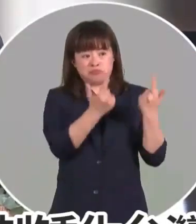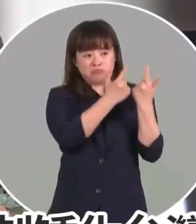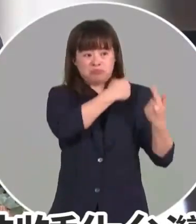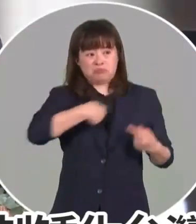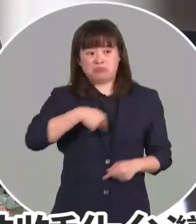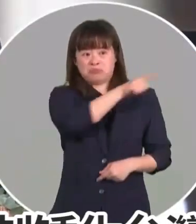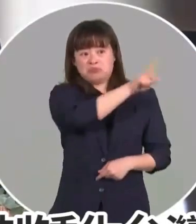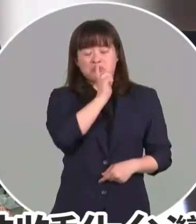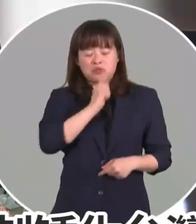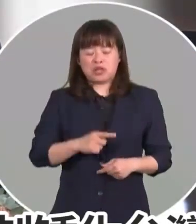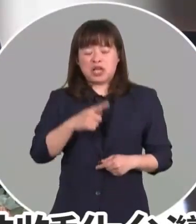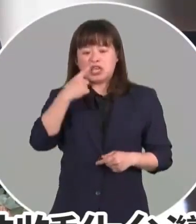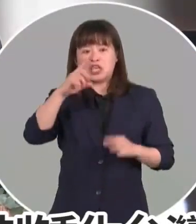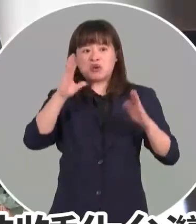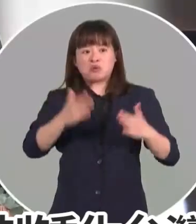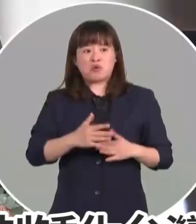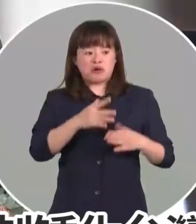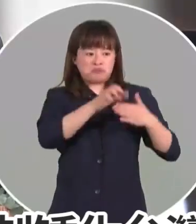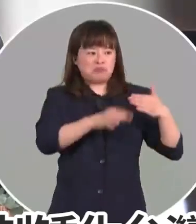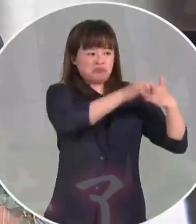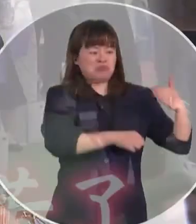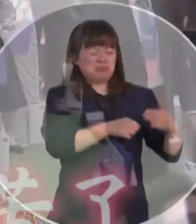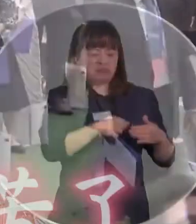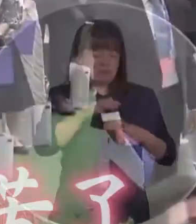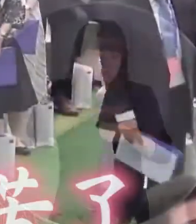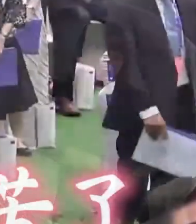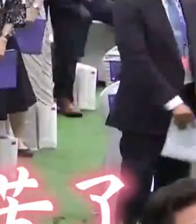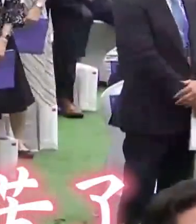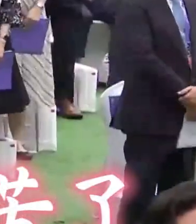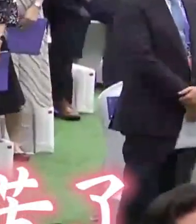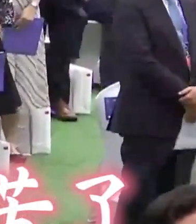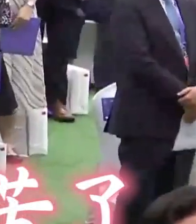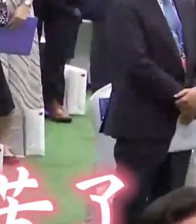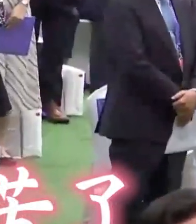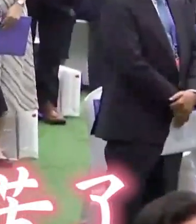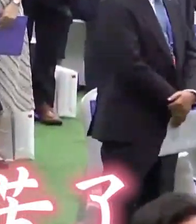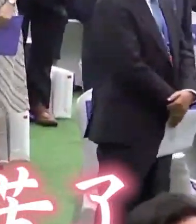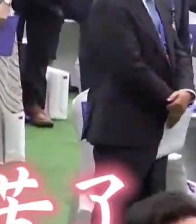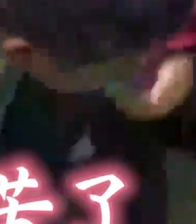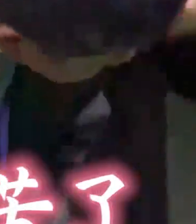当局以一国两制矮化台湾。